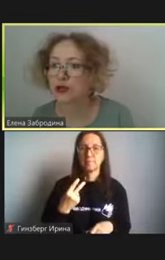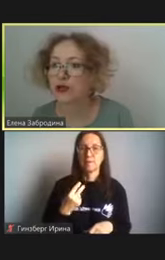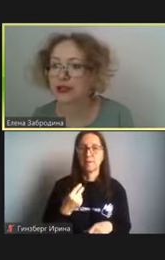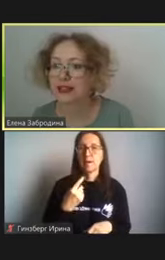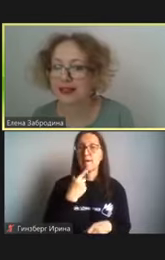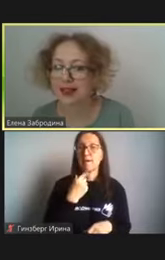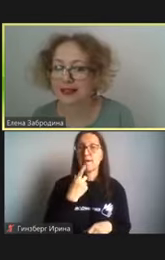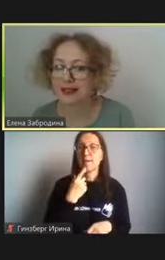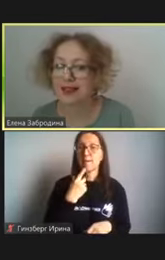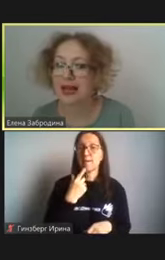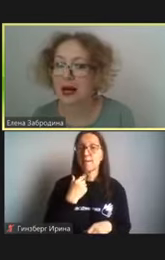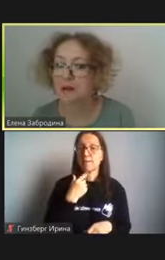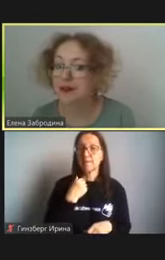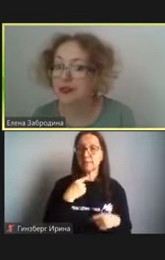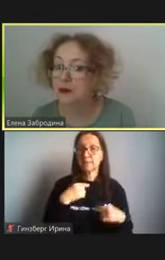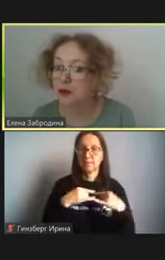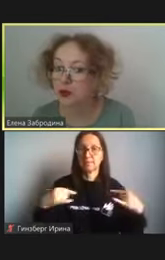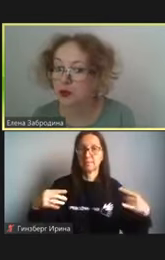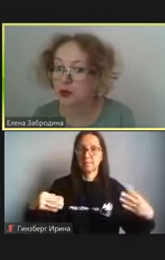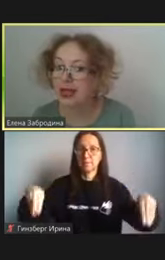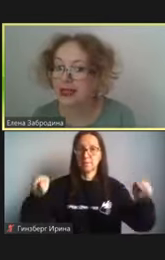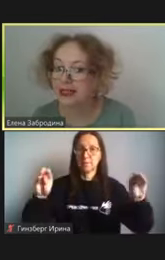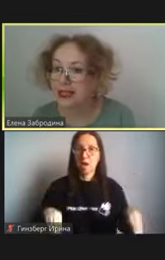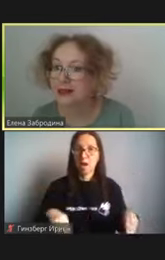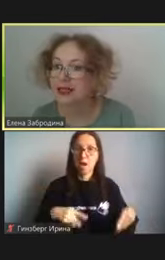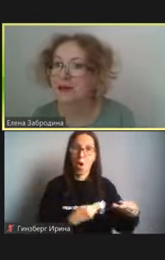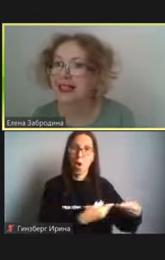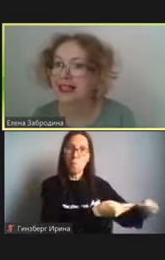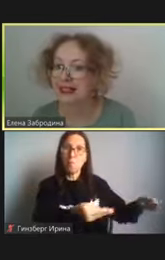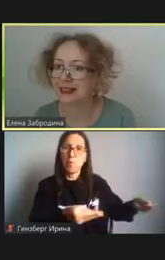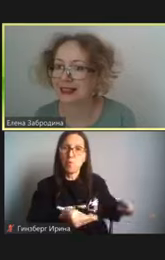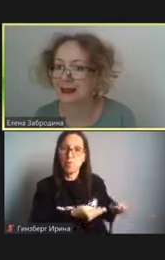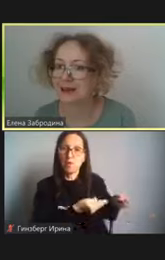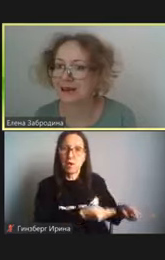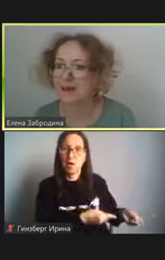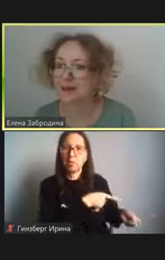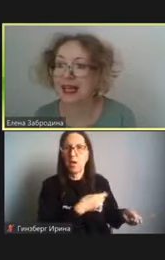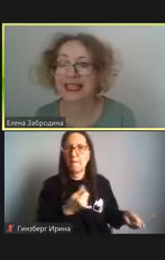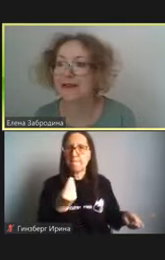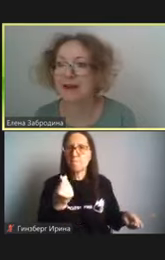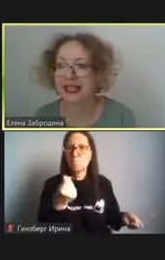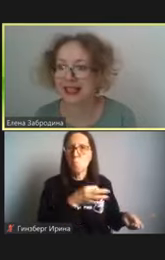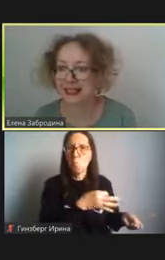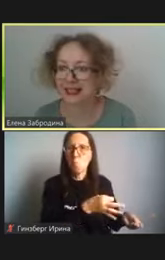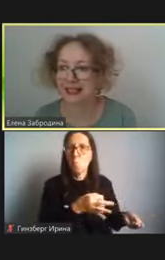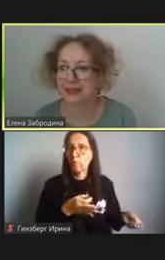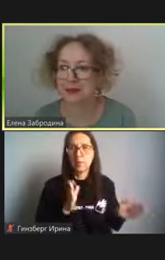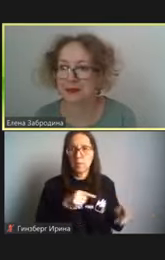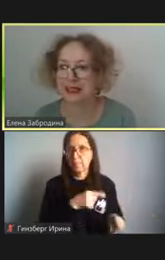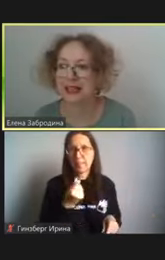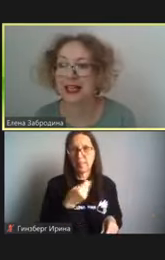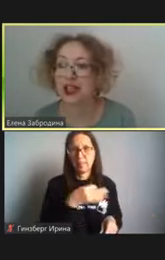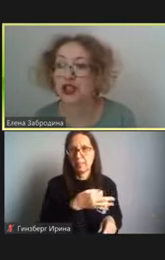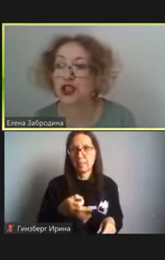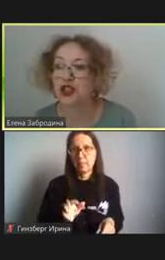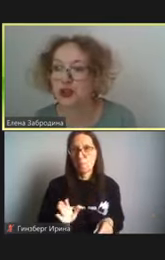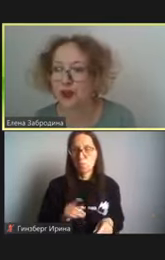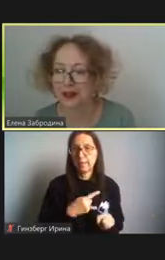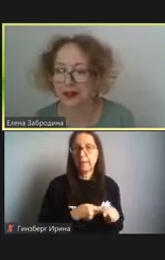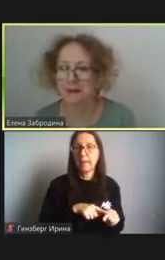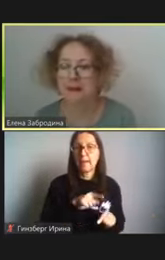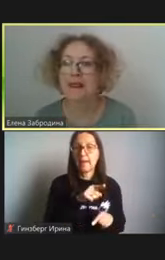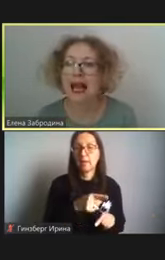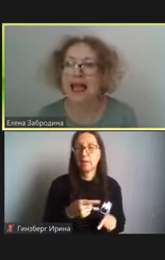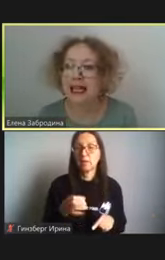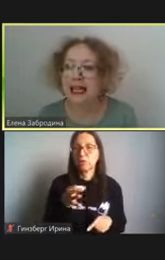на красной суконной скатерти мы видим блюдо с какими-то монетками. Это не монетки на самом деле, это